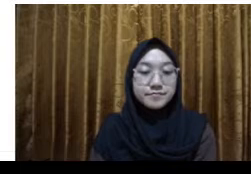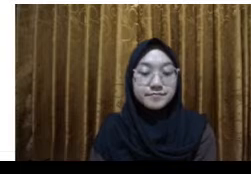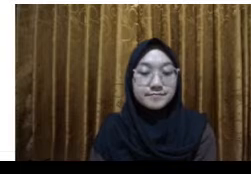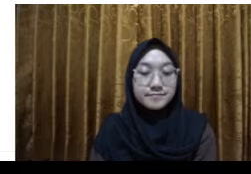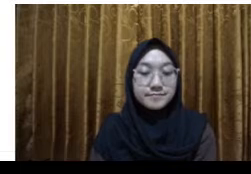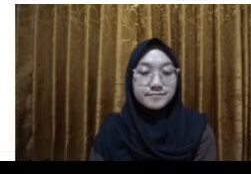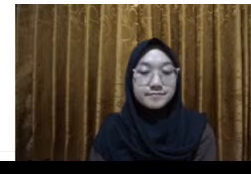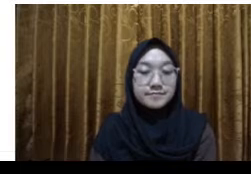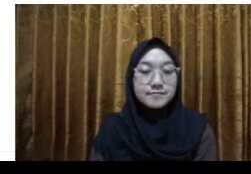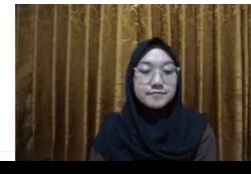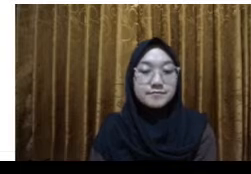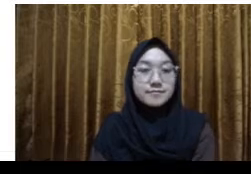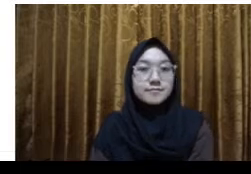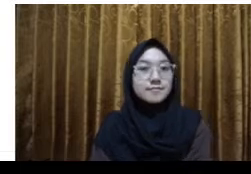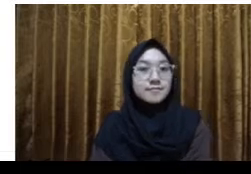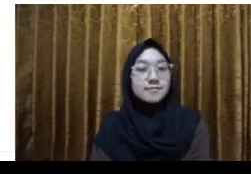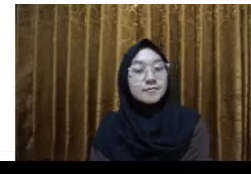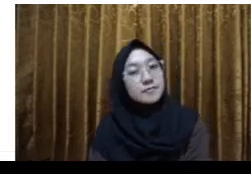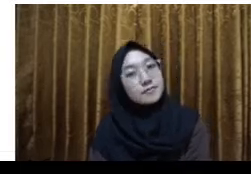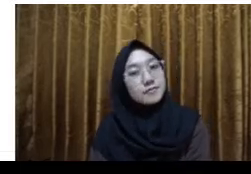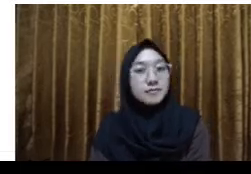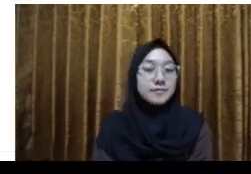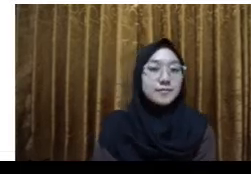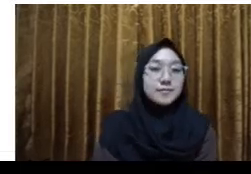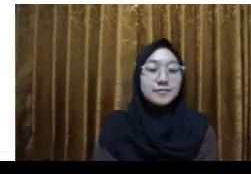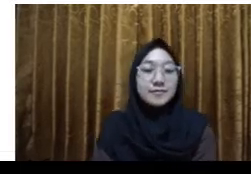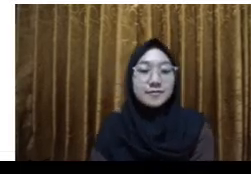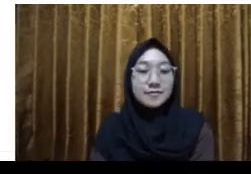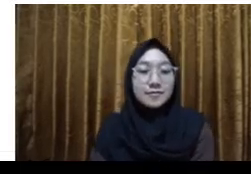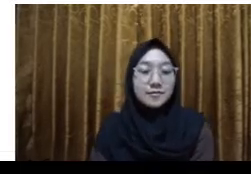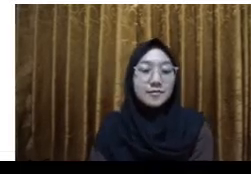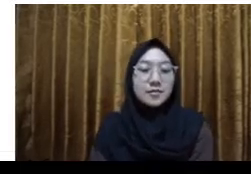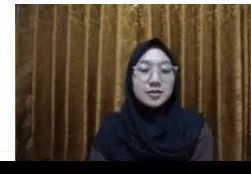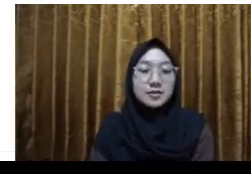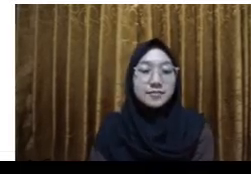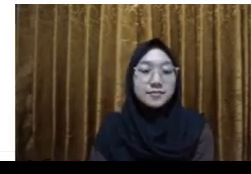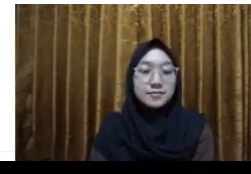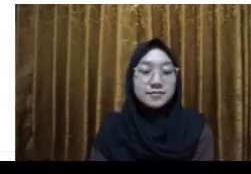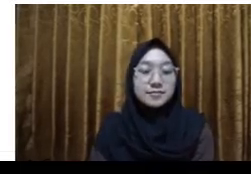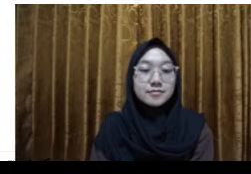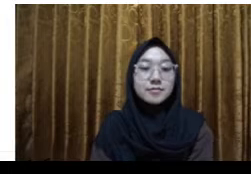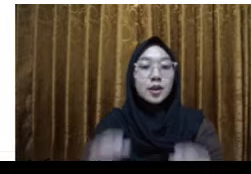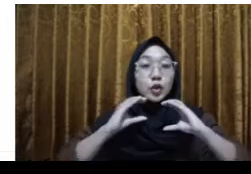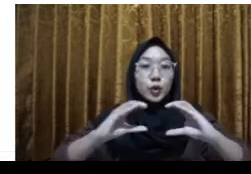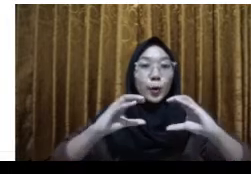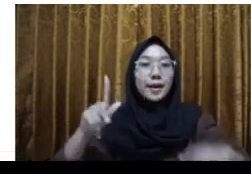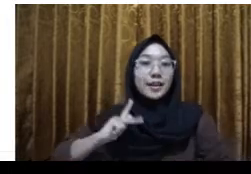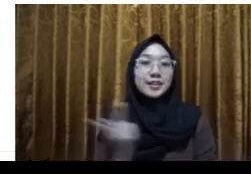Edit AP 100 Foto itu tidak harus JPG, tapi kadang-kadang juga ada yang PDF.